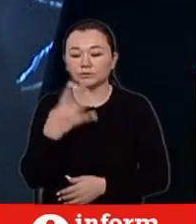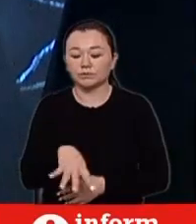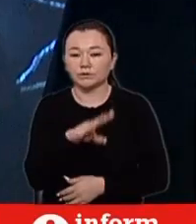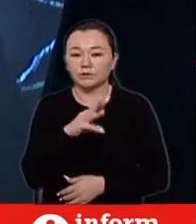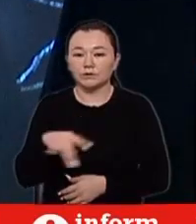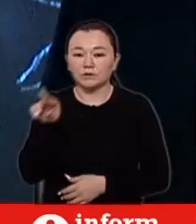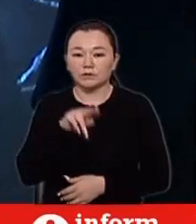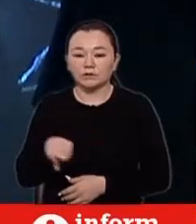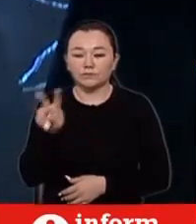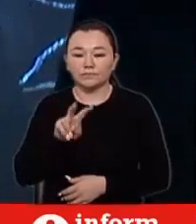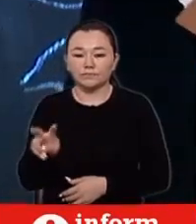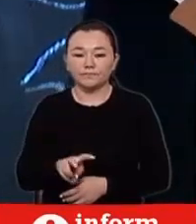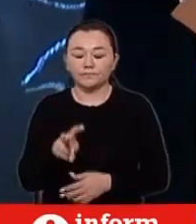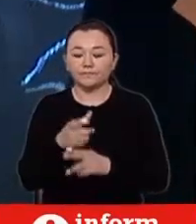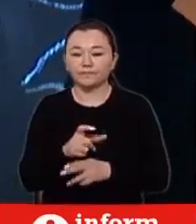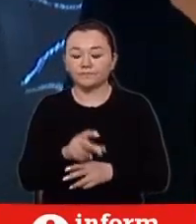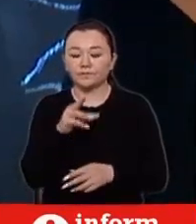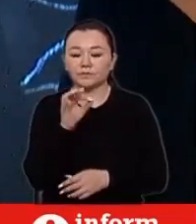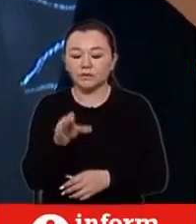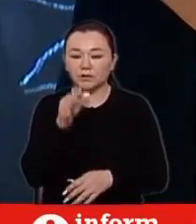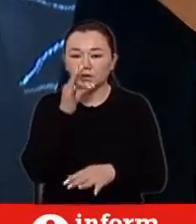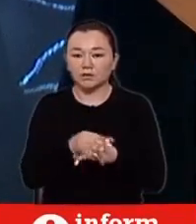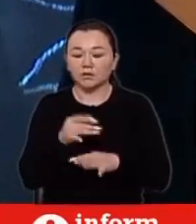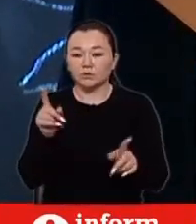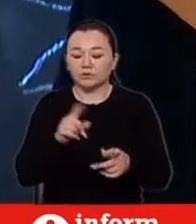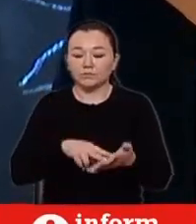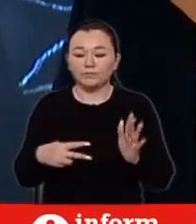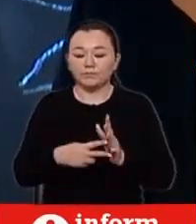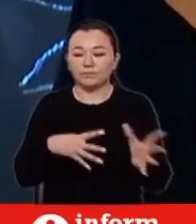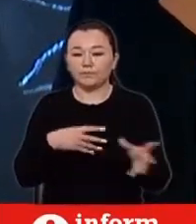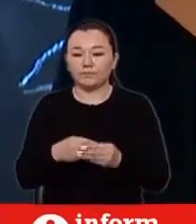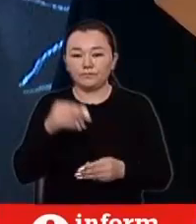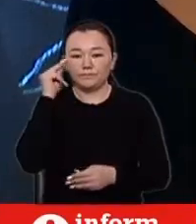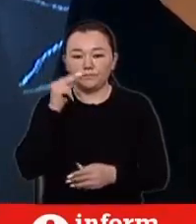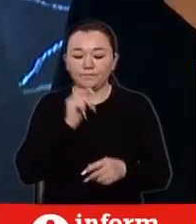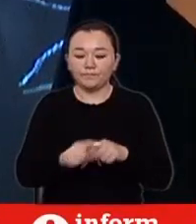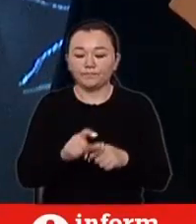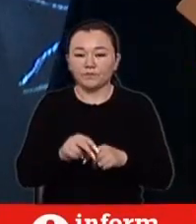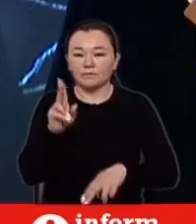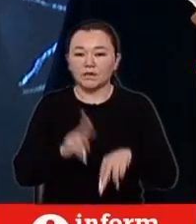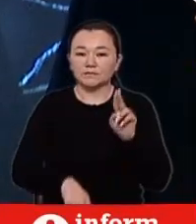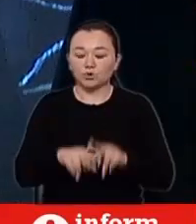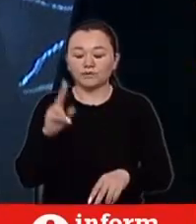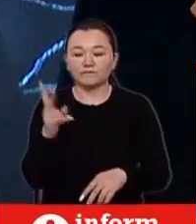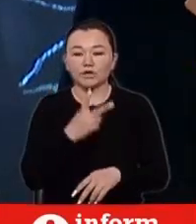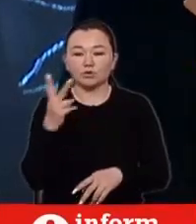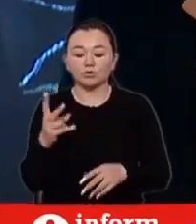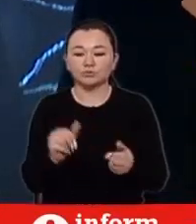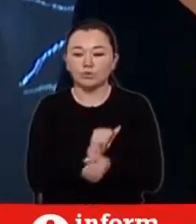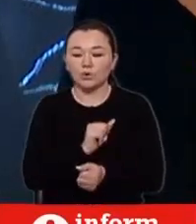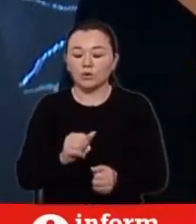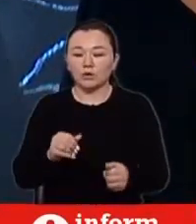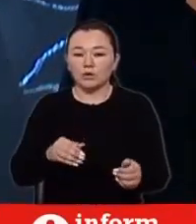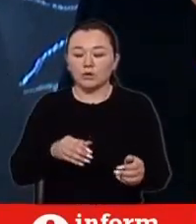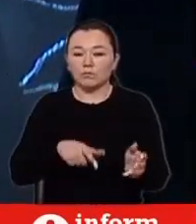млрд долларов ксмж мартукаев подчеркнул что планируется вместе с китайскими инвесторами построить второй сухой порт